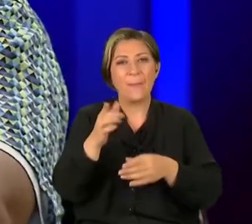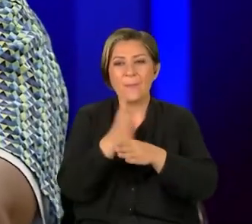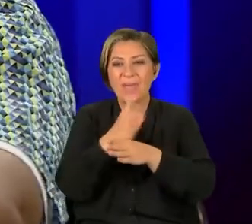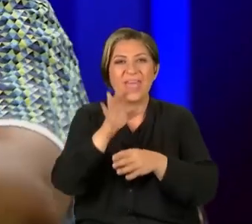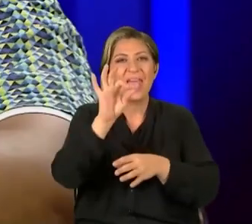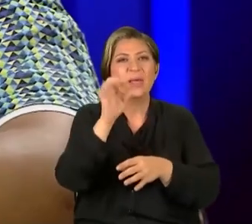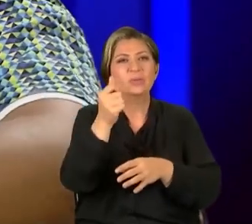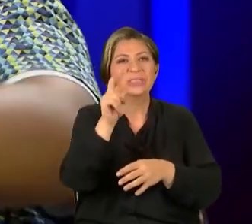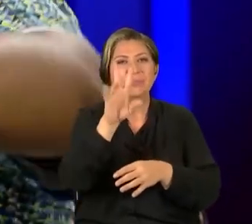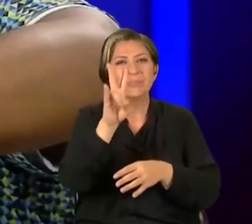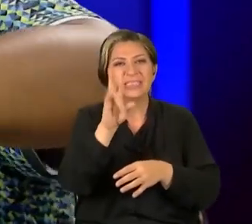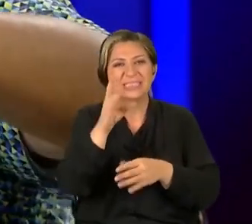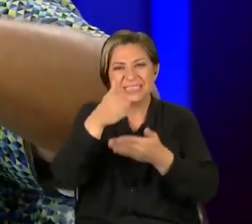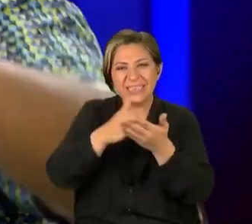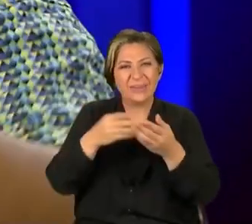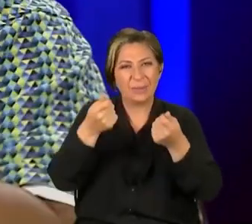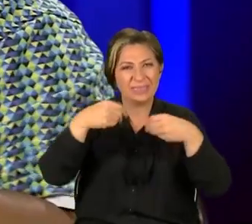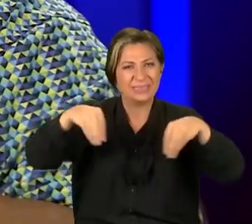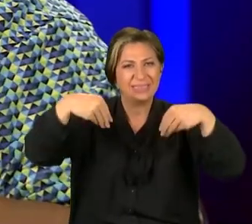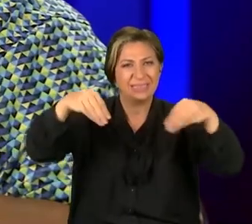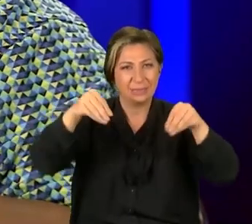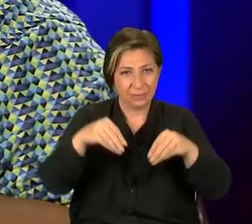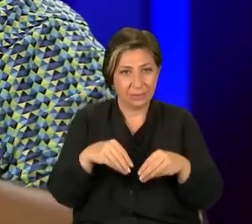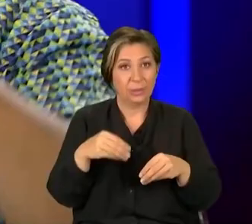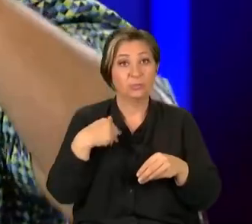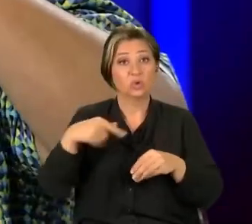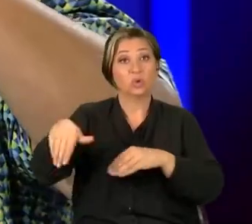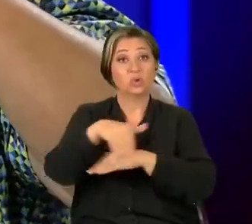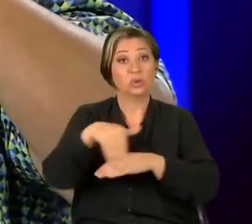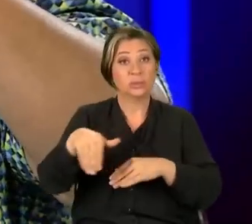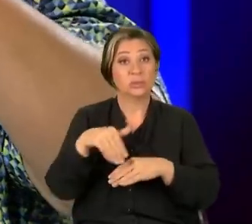meyve 50 kuruşsa 25 kuruşa yarım fiyatı satıldı pazar kapandı